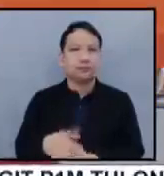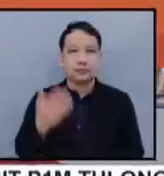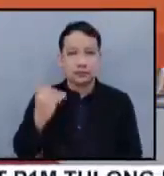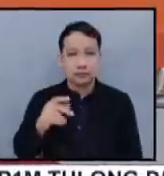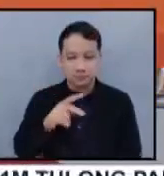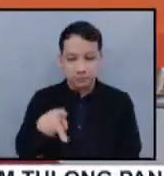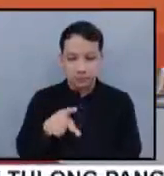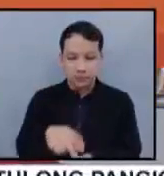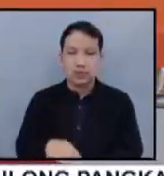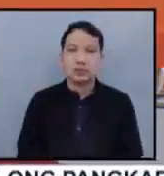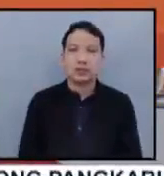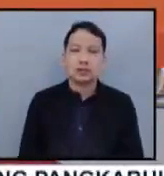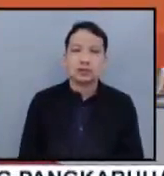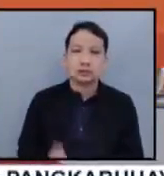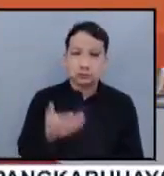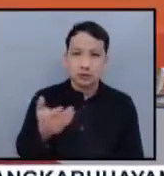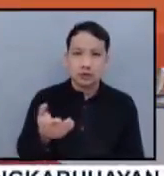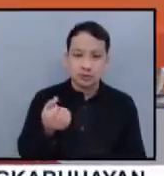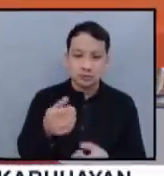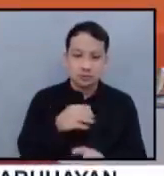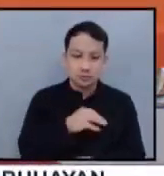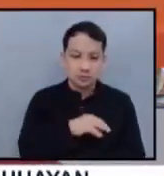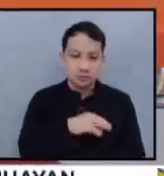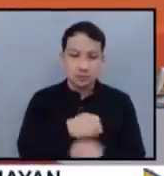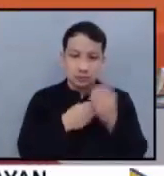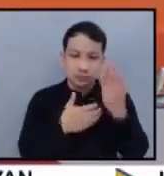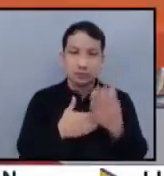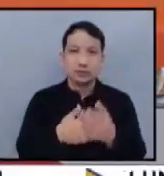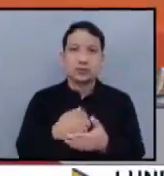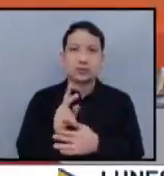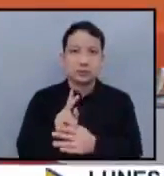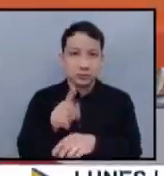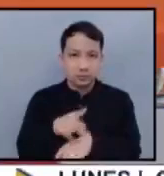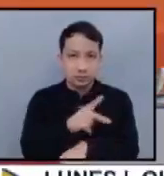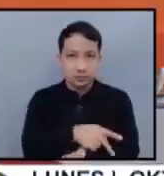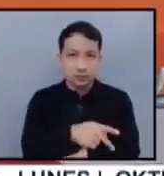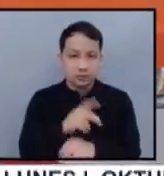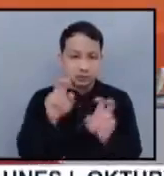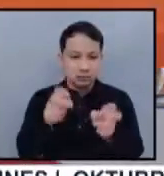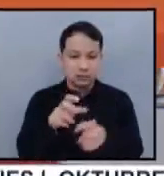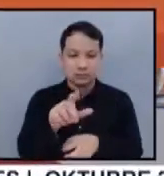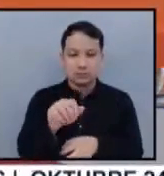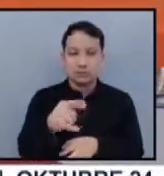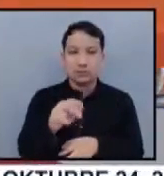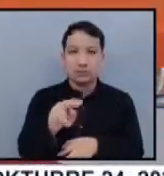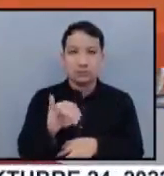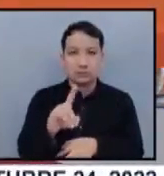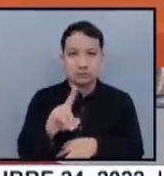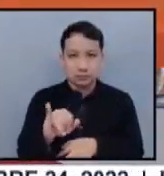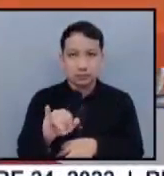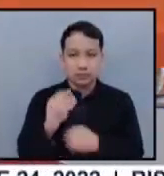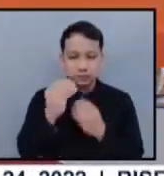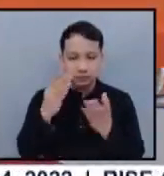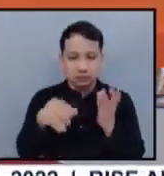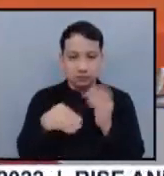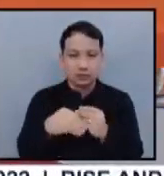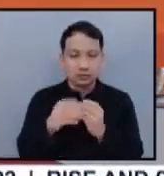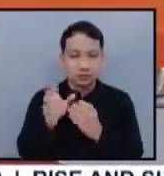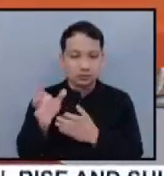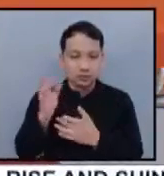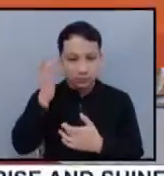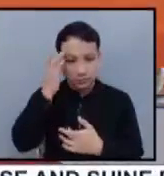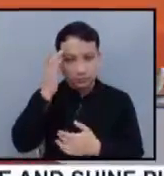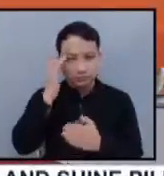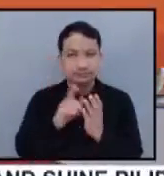Maraming benepisyong hatid sa kalusugan ng halamang gamot na Lagundi at napatunayang mabisa laban sa mga sintomas ng COVID-19.